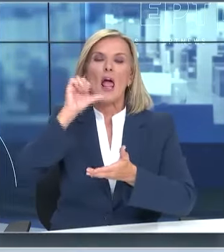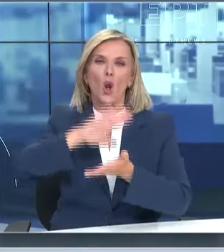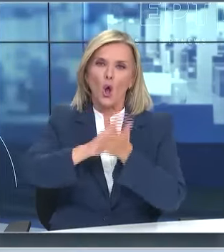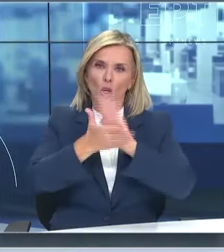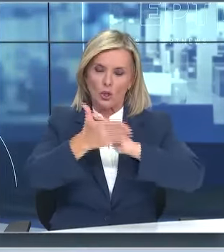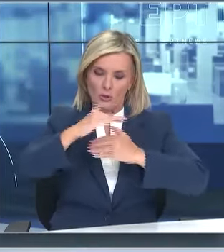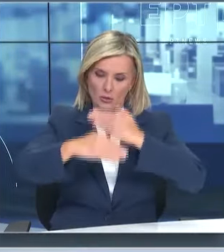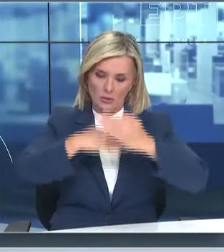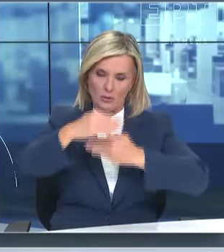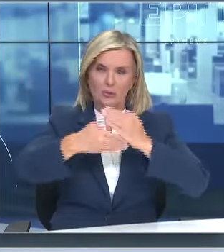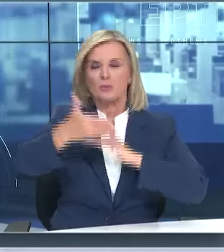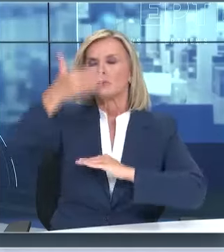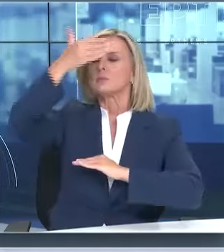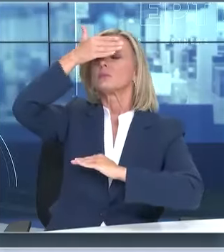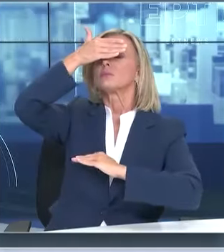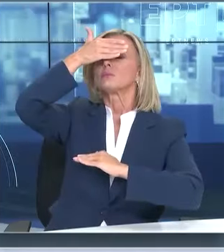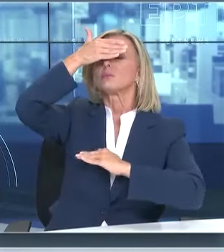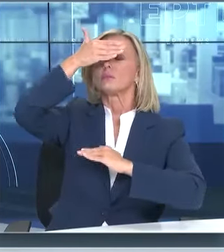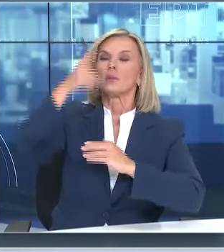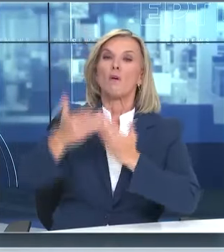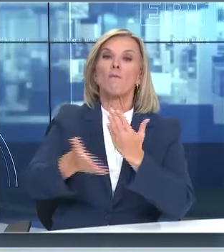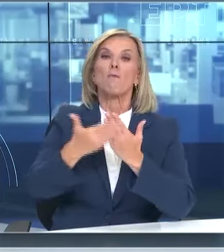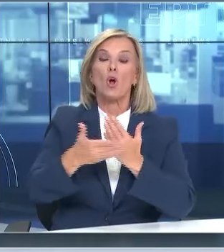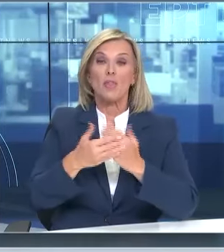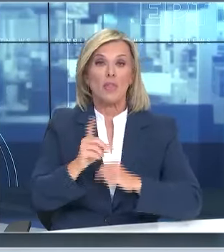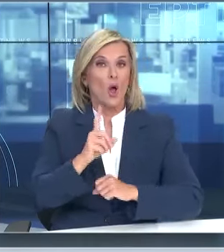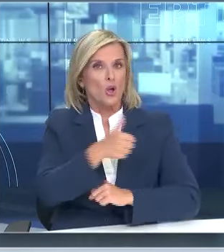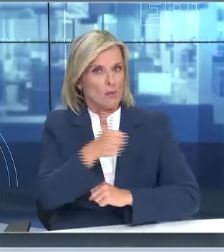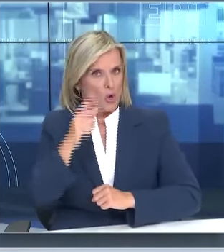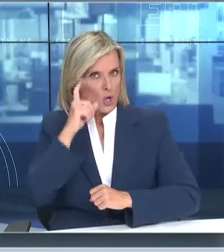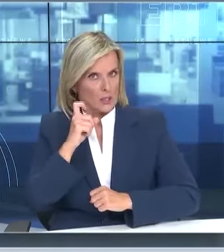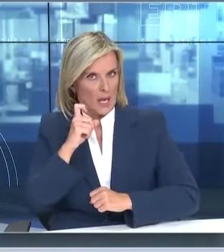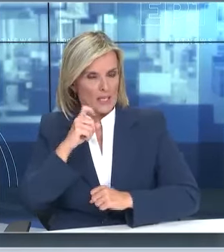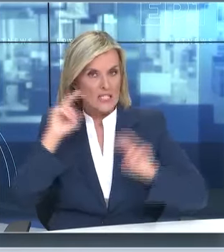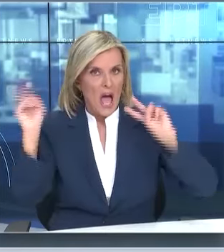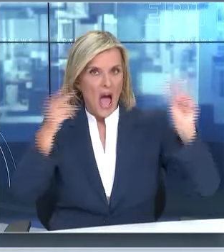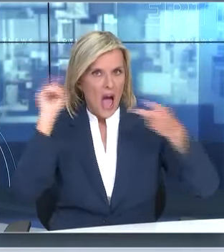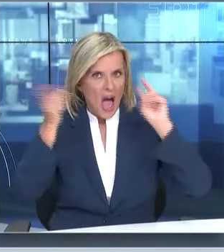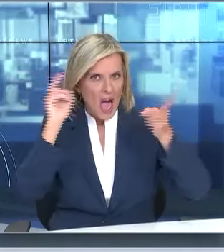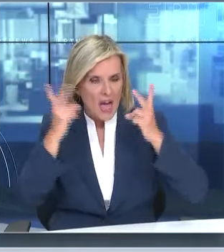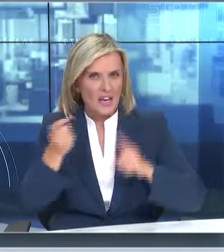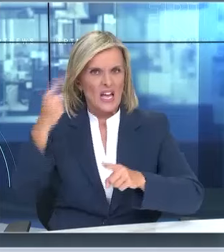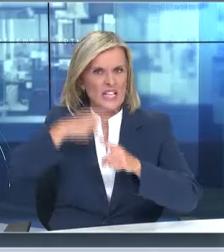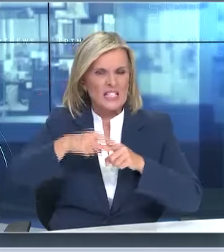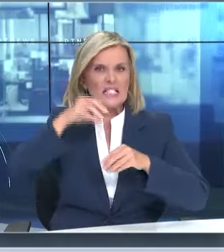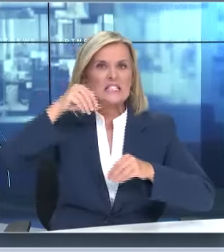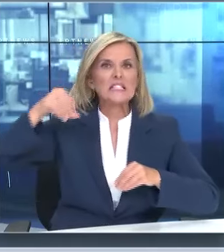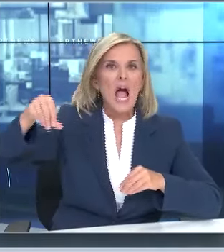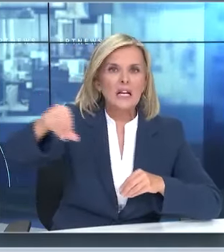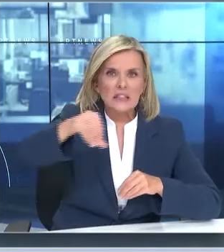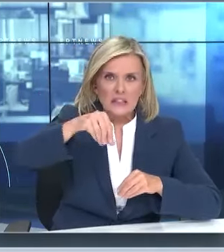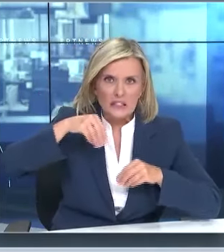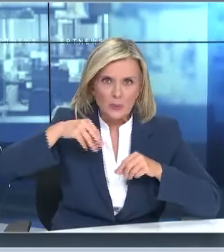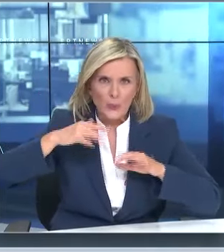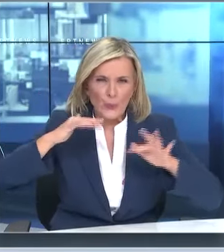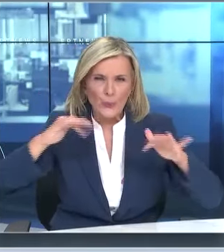έκθεση κυρίως. Γιατί δεν είναι μόνο τα σωματίδια, είναι βεβαίως και αέριοι ρήτη που προκύπτουν από την καύση και οι